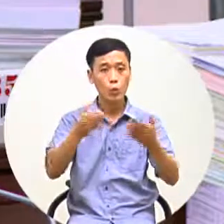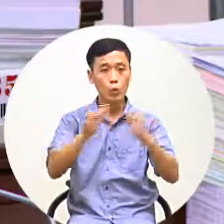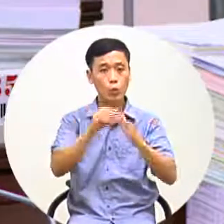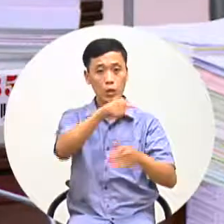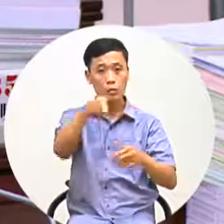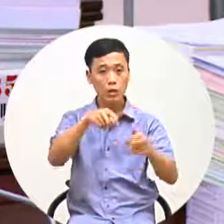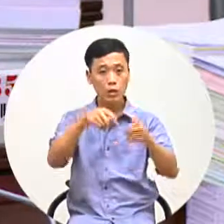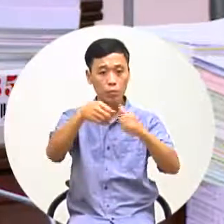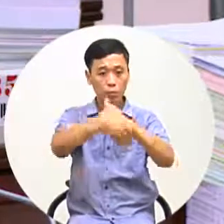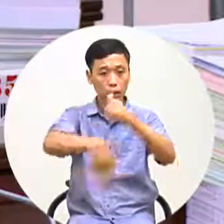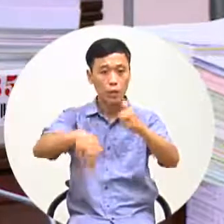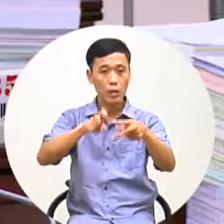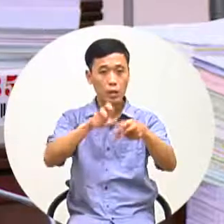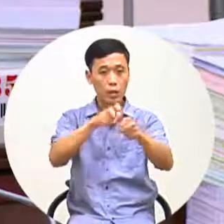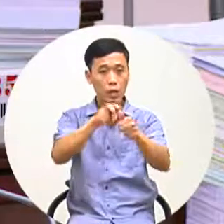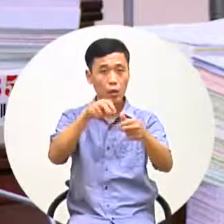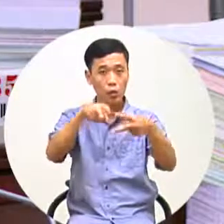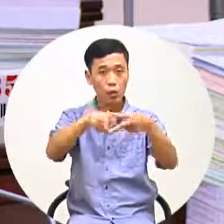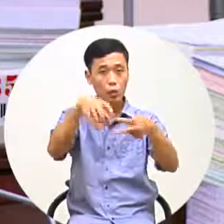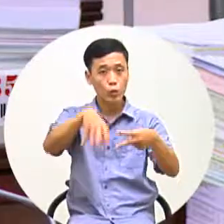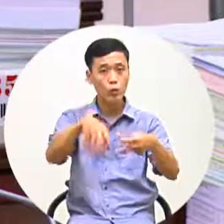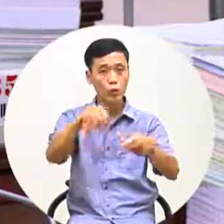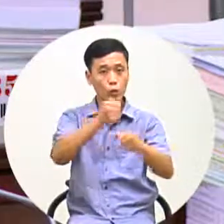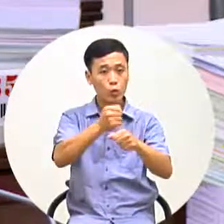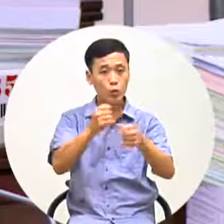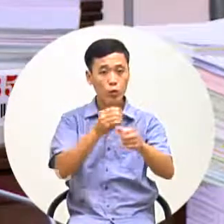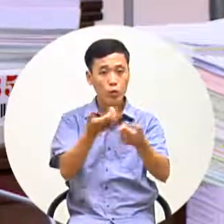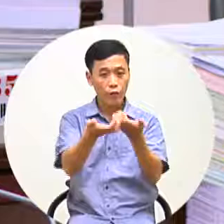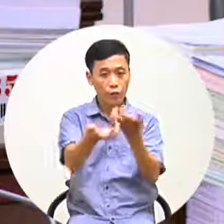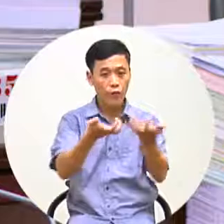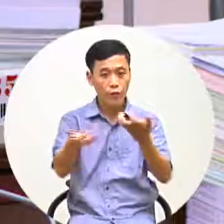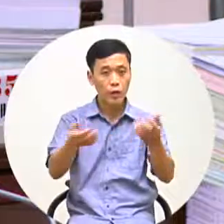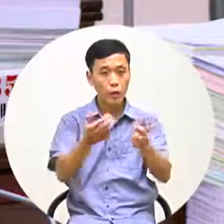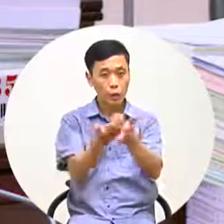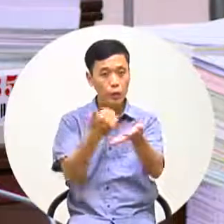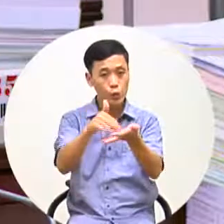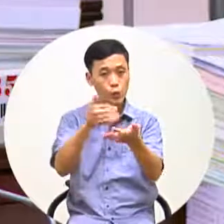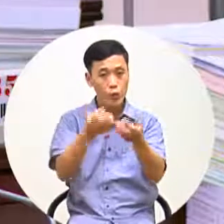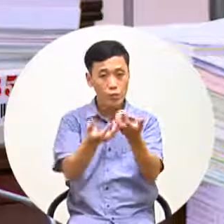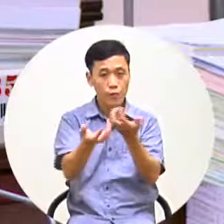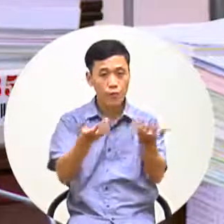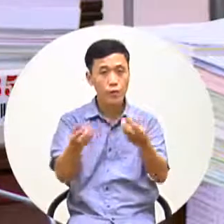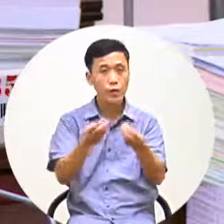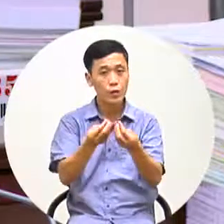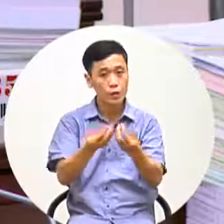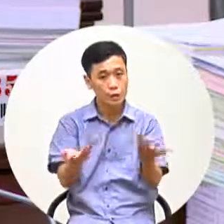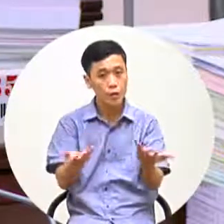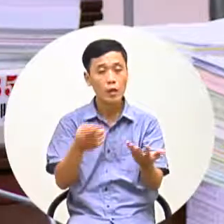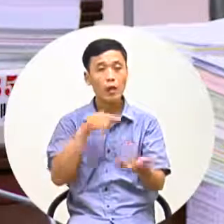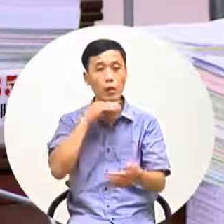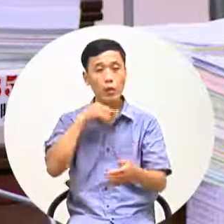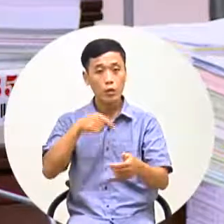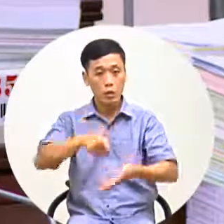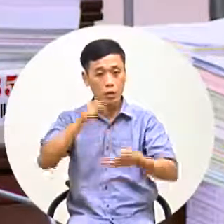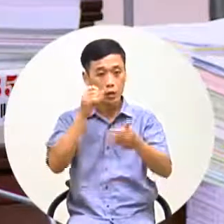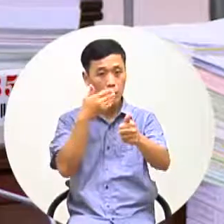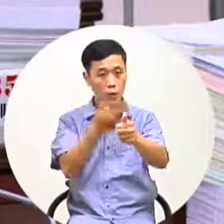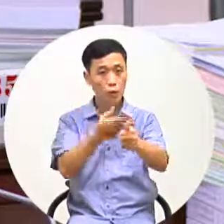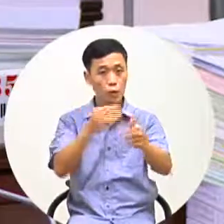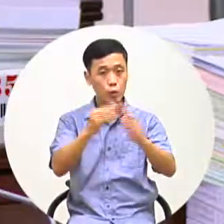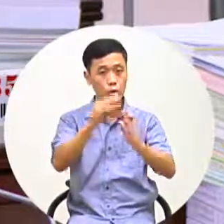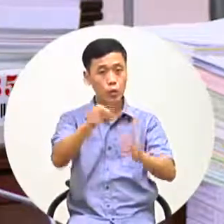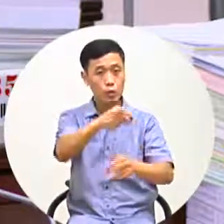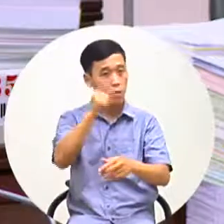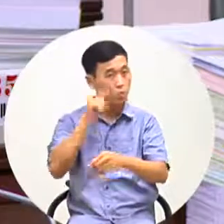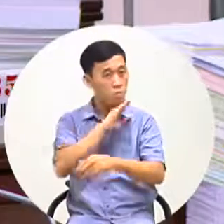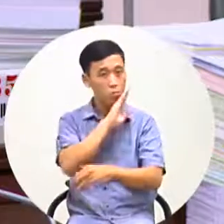怎么去分配你们的这个预算。我大概在这里提供给局长做参考啊哈。你像古山区的九如